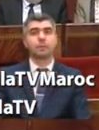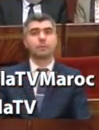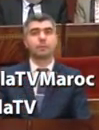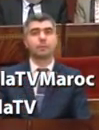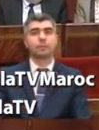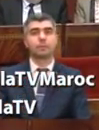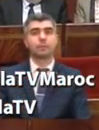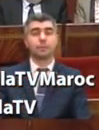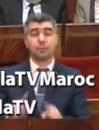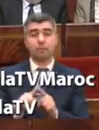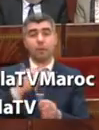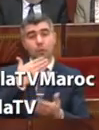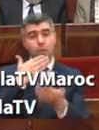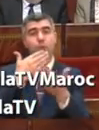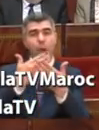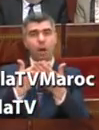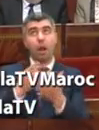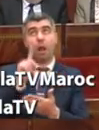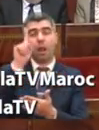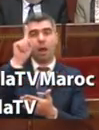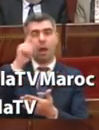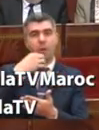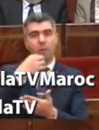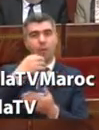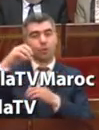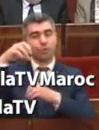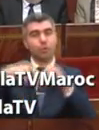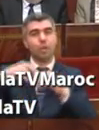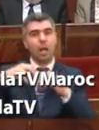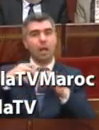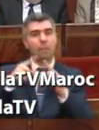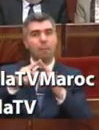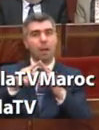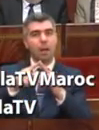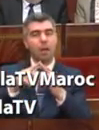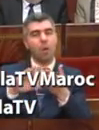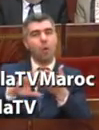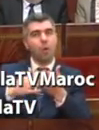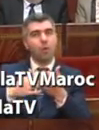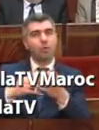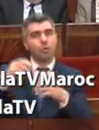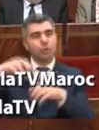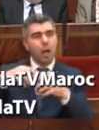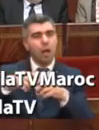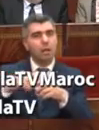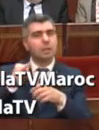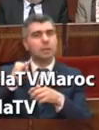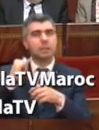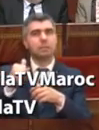لابد ان نشكر الله عز وجل على الامطار الخير، وفكاش ما جات مرحبا بها، ونتمنوا الله عز وجل